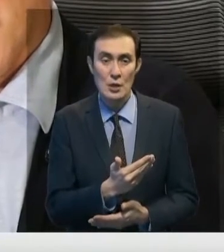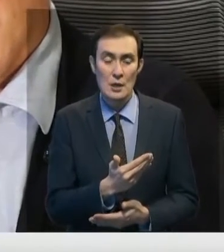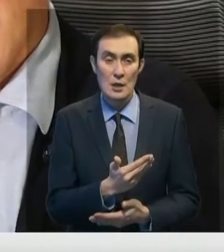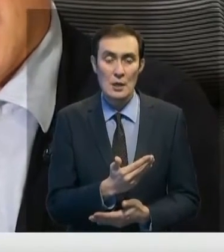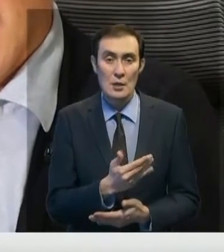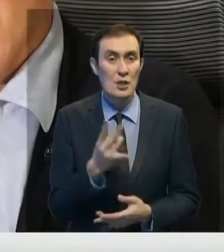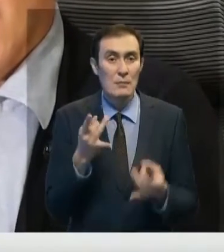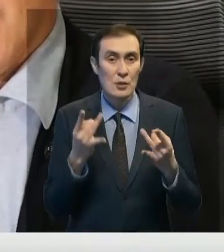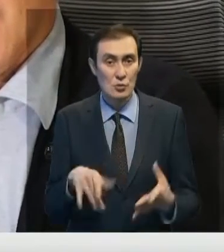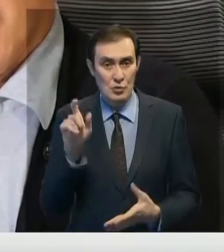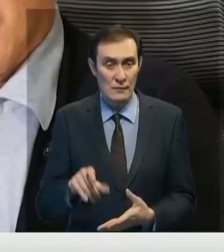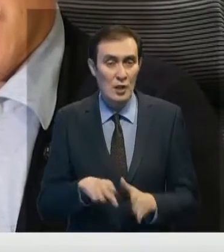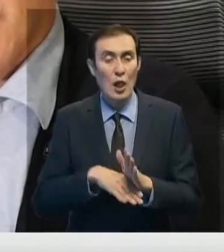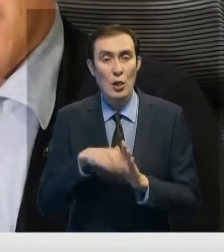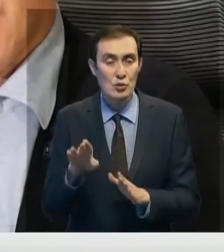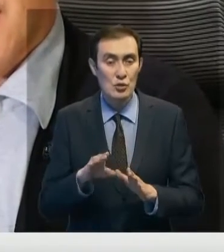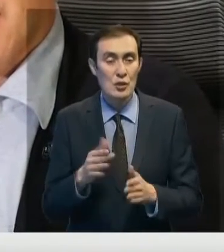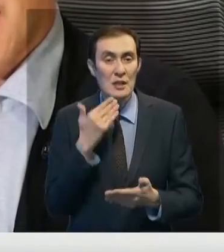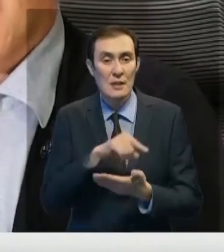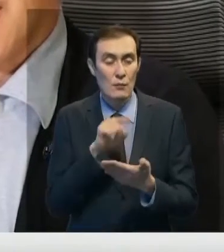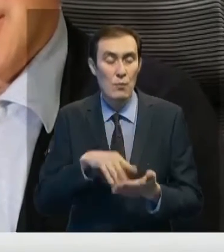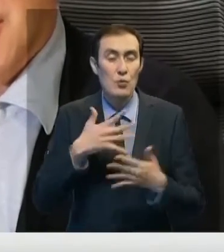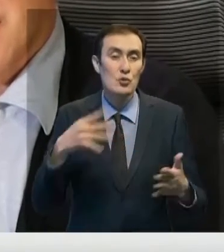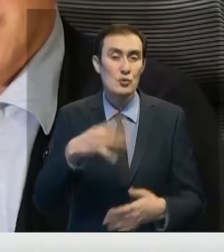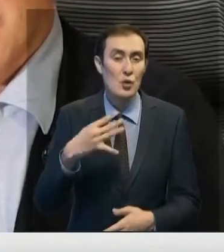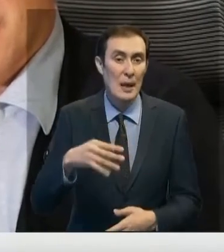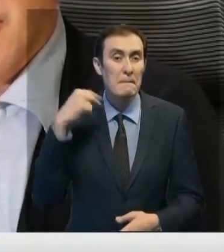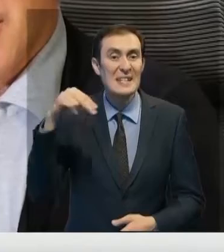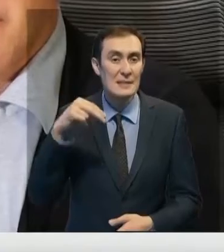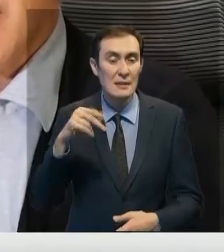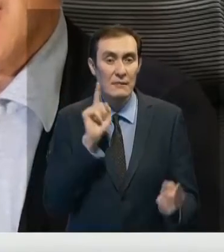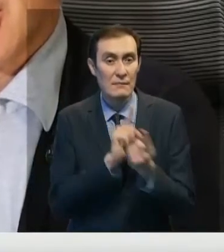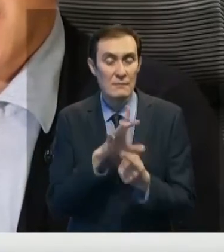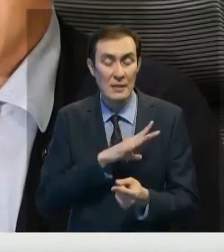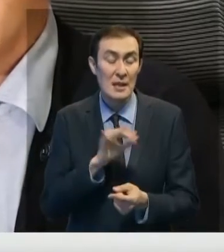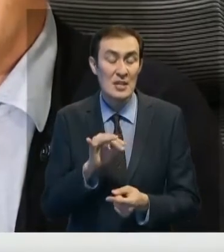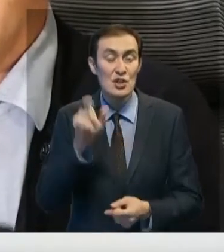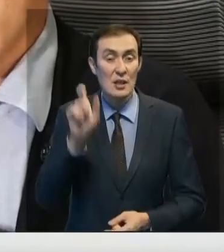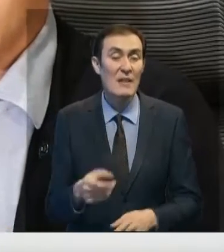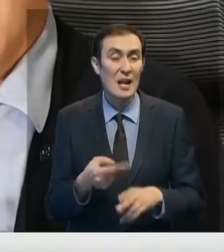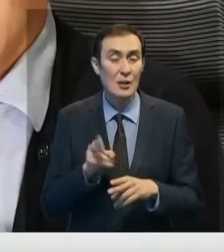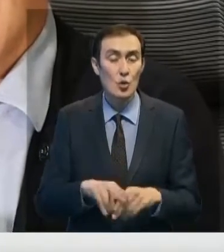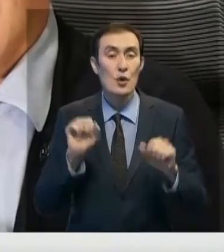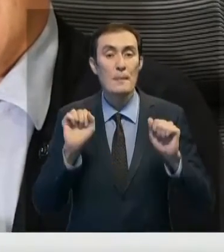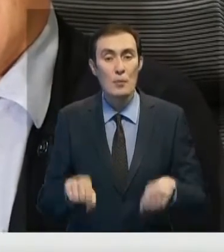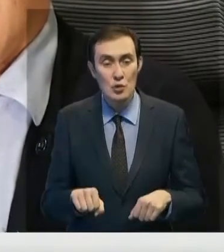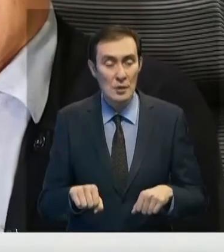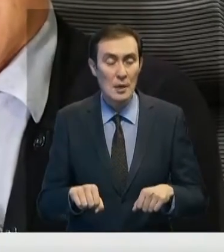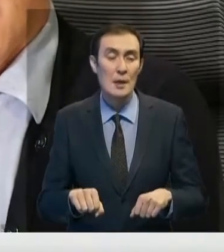не абы кто. Лучший интервьюер, который более 40 президентов интервьюировал в мире. И человек, который может